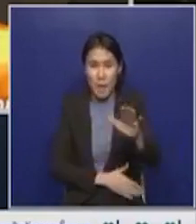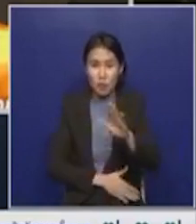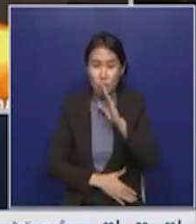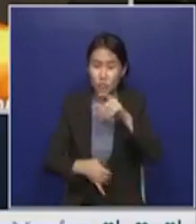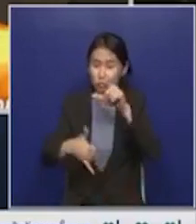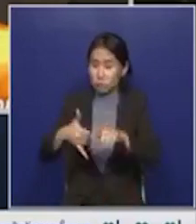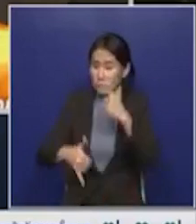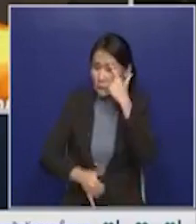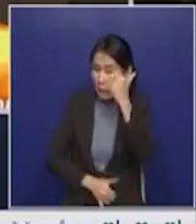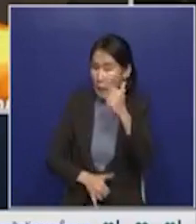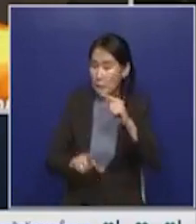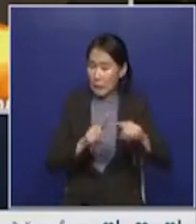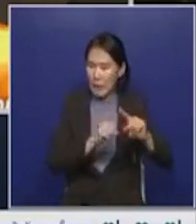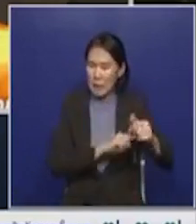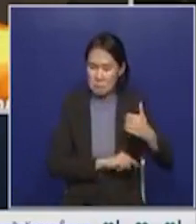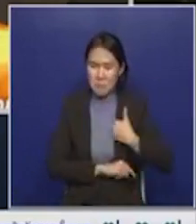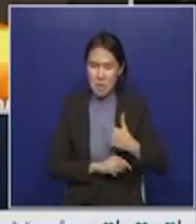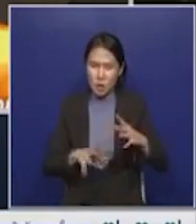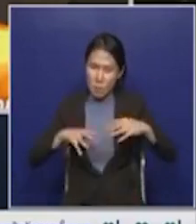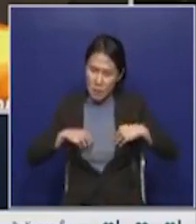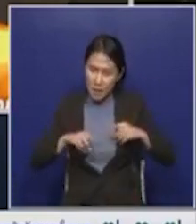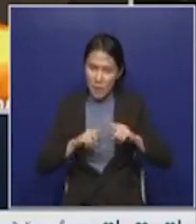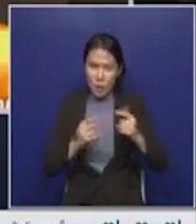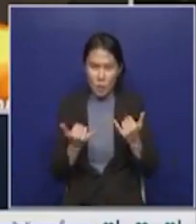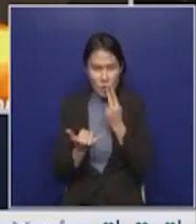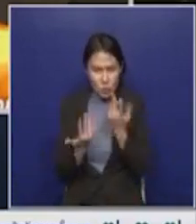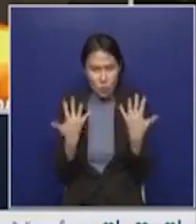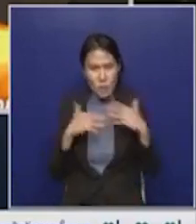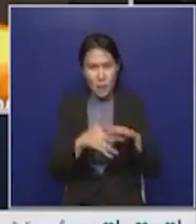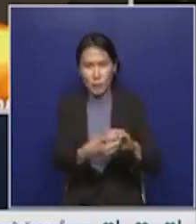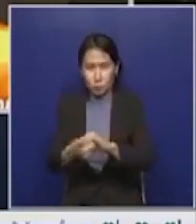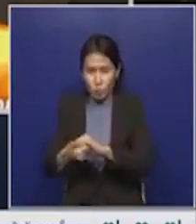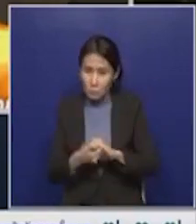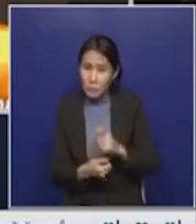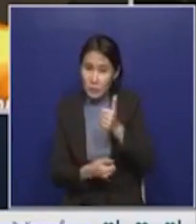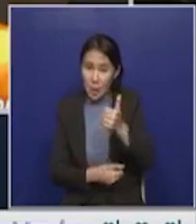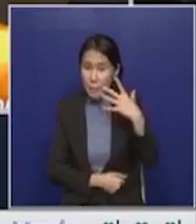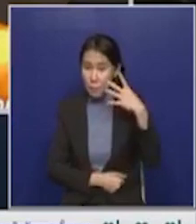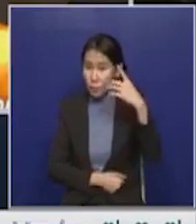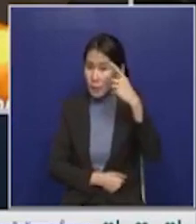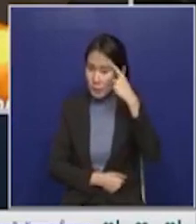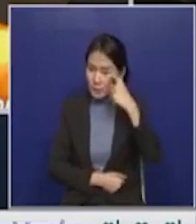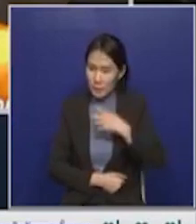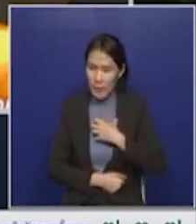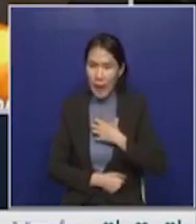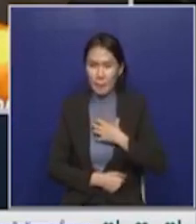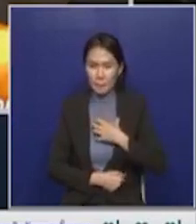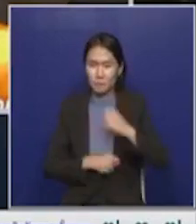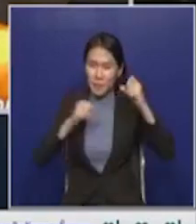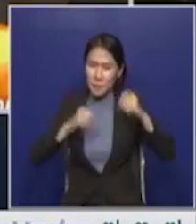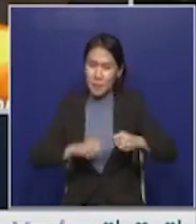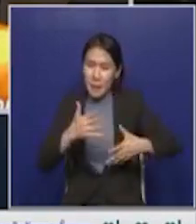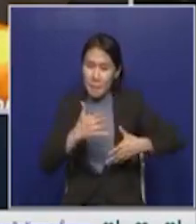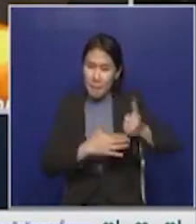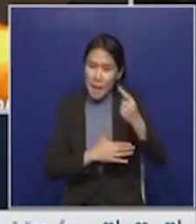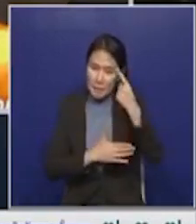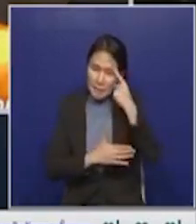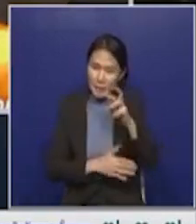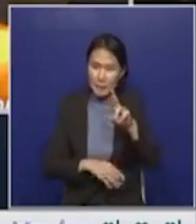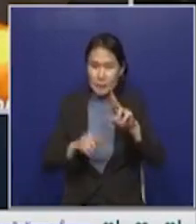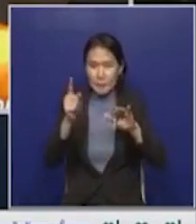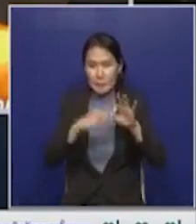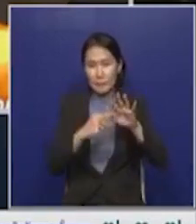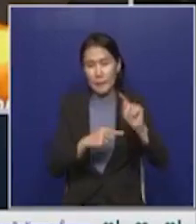สามารถผมยอมรับในหลายท่านมีแต่เรามาร่วมกันดีไหมครับวันพรุ่งนี้เรามาร่วมกันวาง